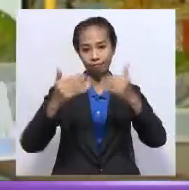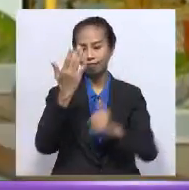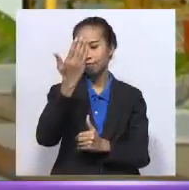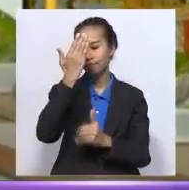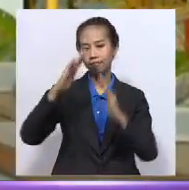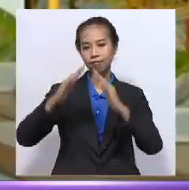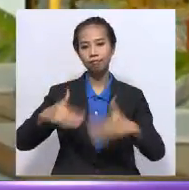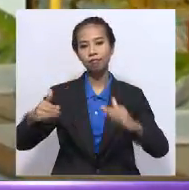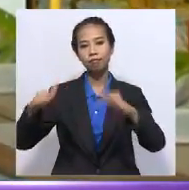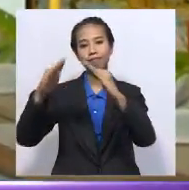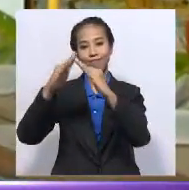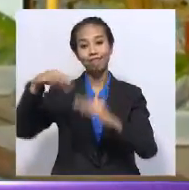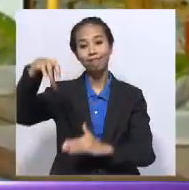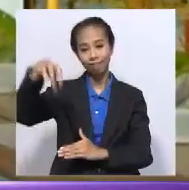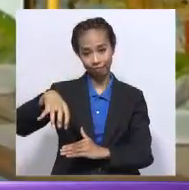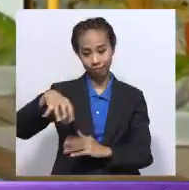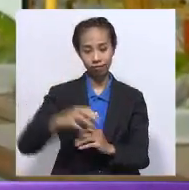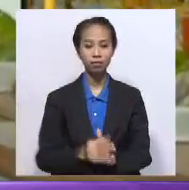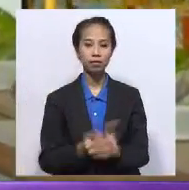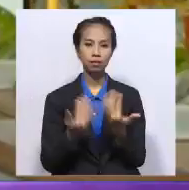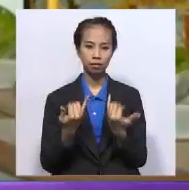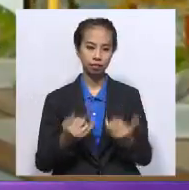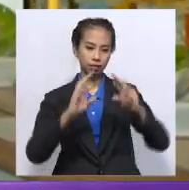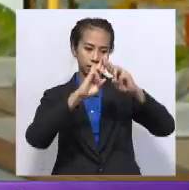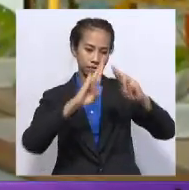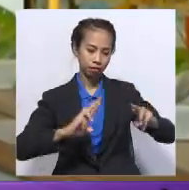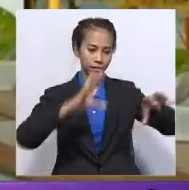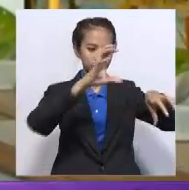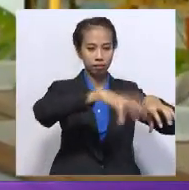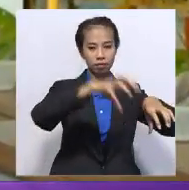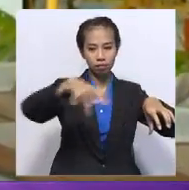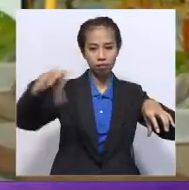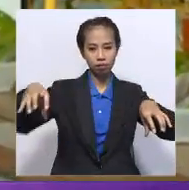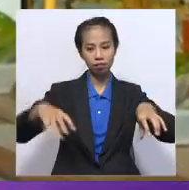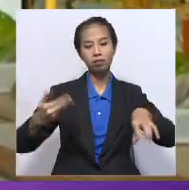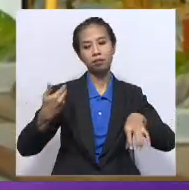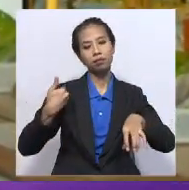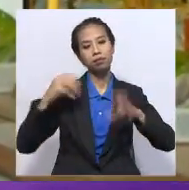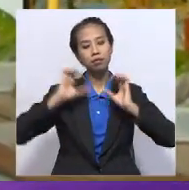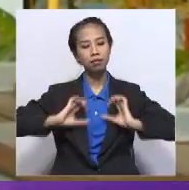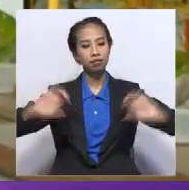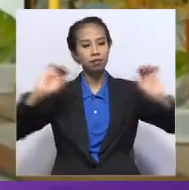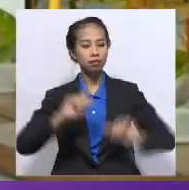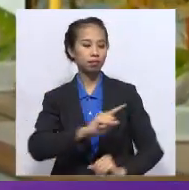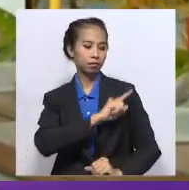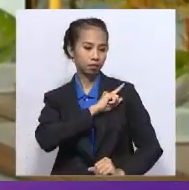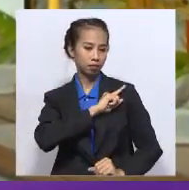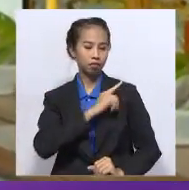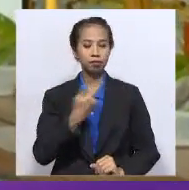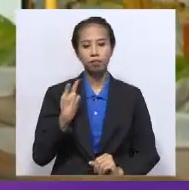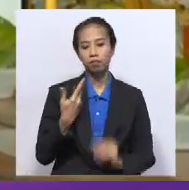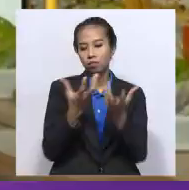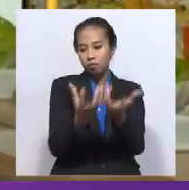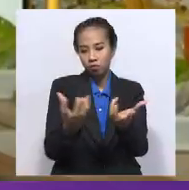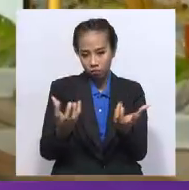วังดุสิตและสนามเสือป่านะครับแต่ว่าร้านค้าต่างๆภายในงานนะครับทั้งภาครัฐและเอกชนนะครับก็ยังคงนำสินค้าน